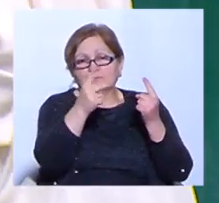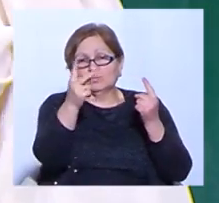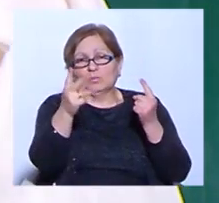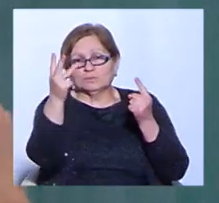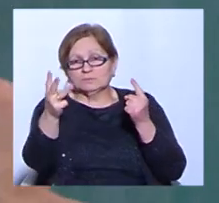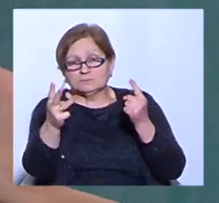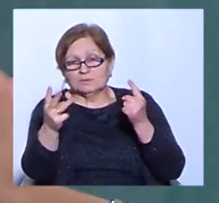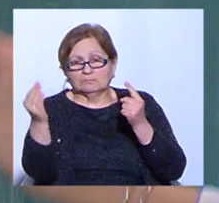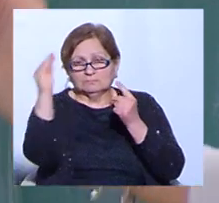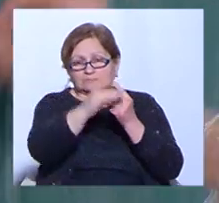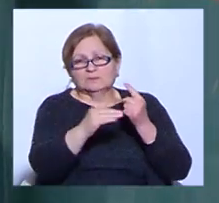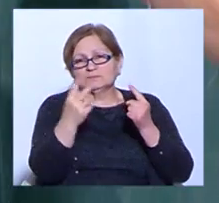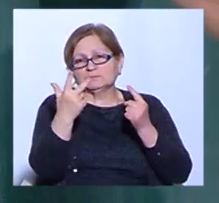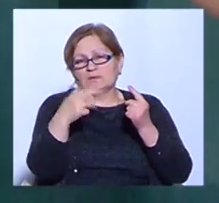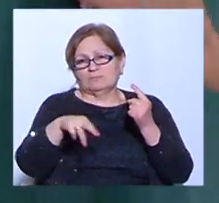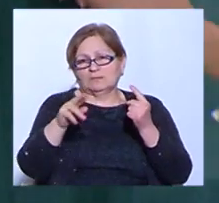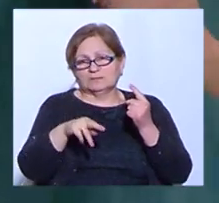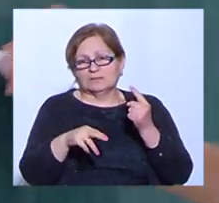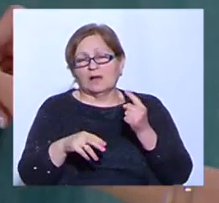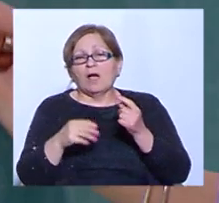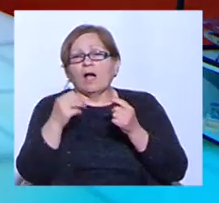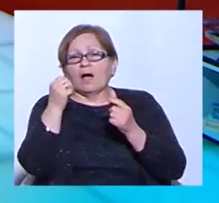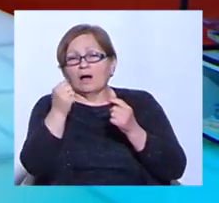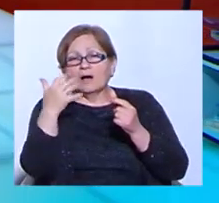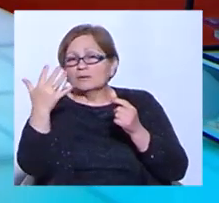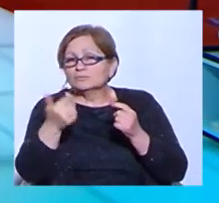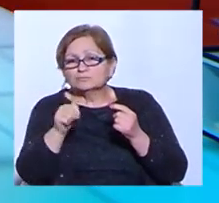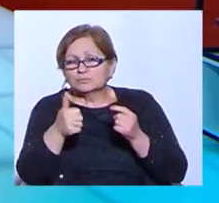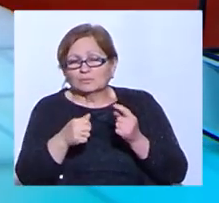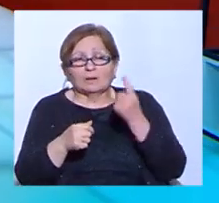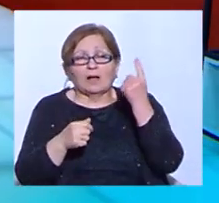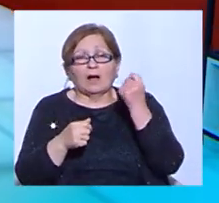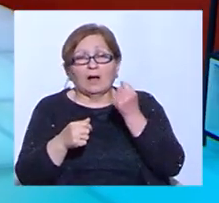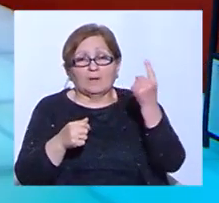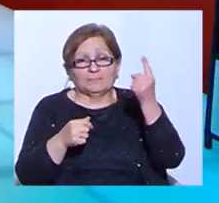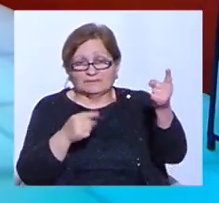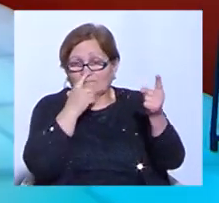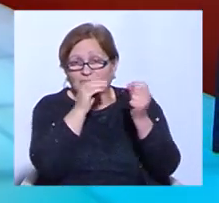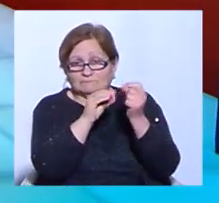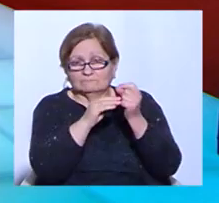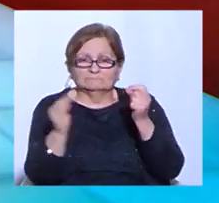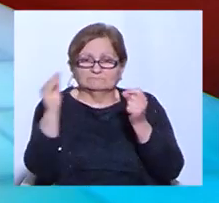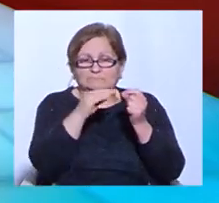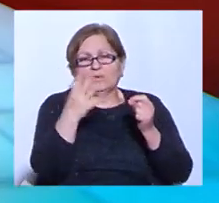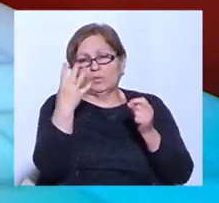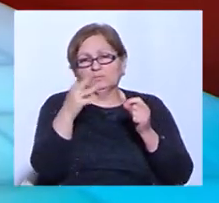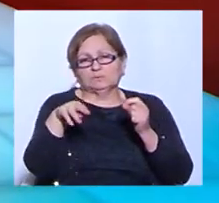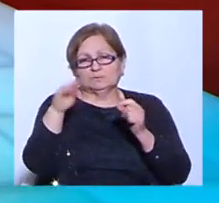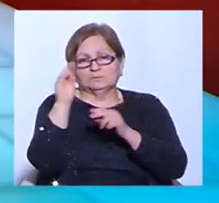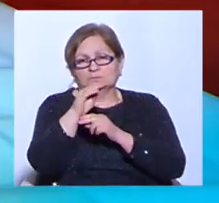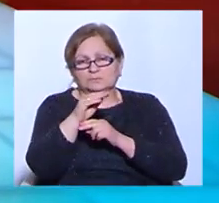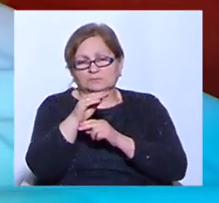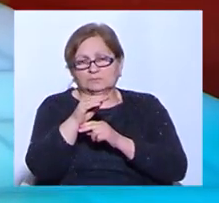D. 3 D, A5 იქნება A1 + 4 D.